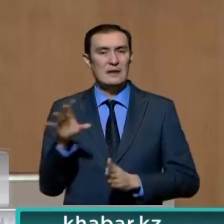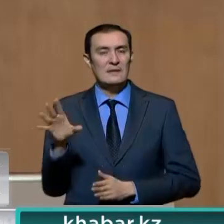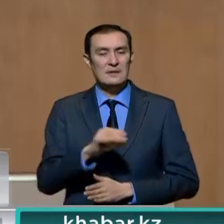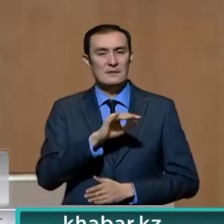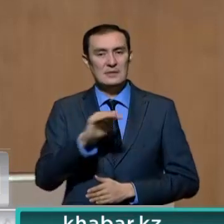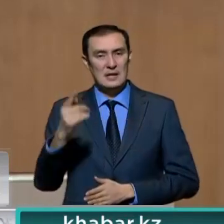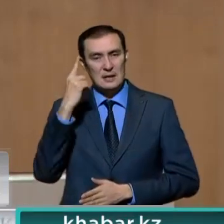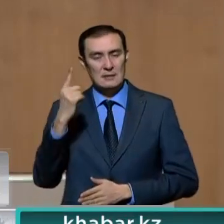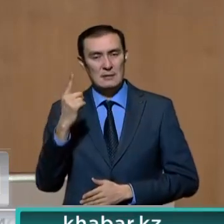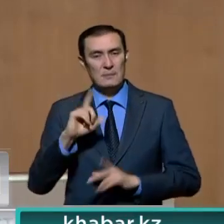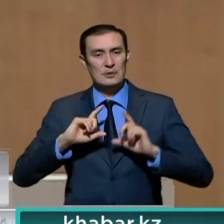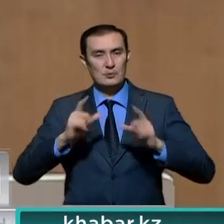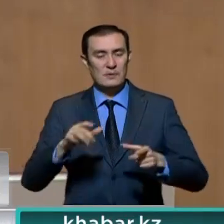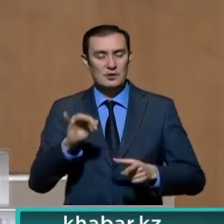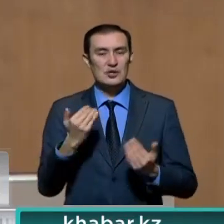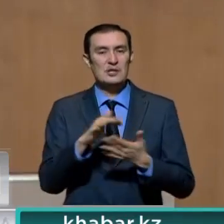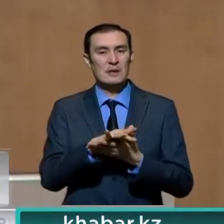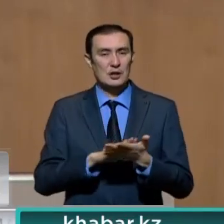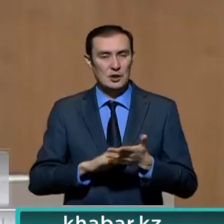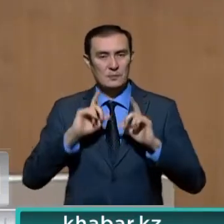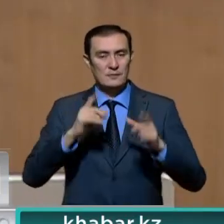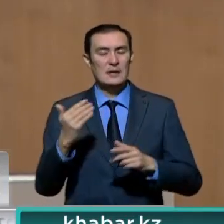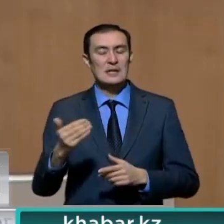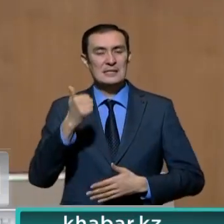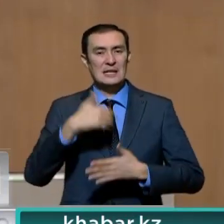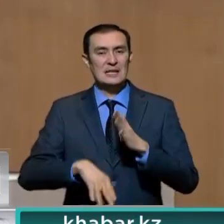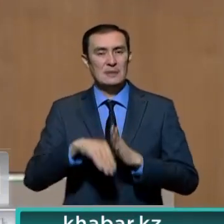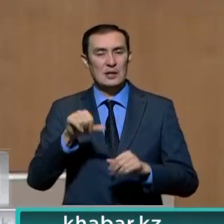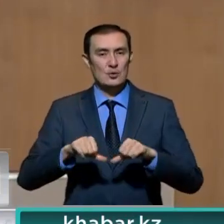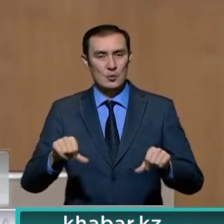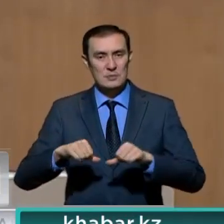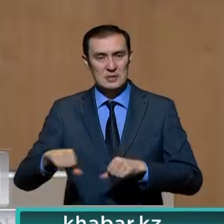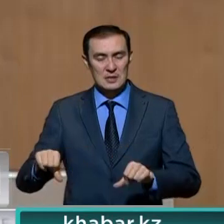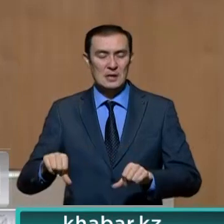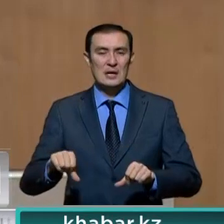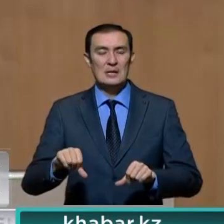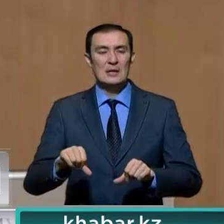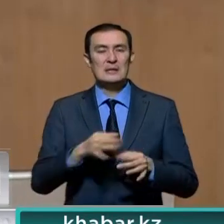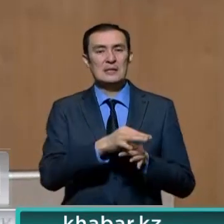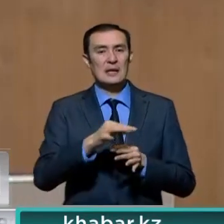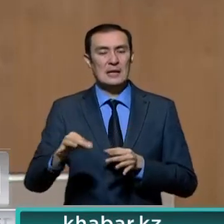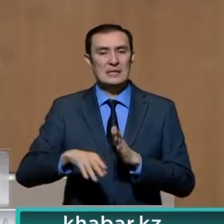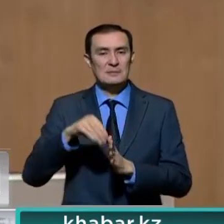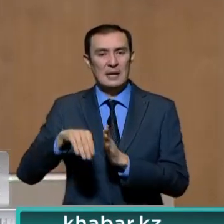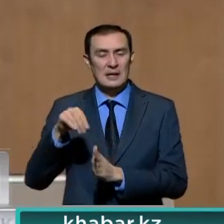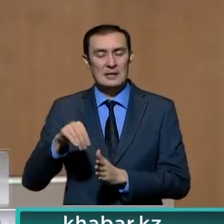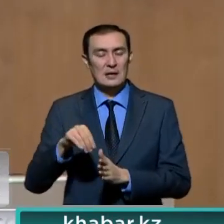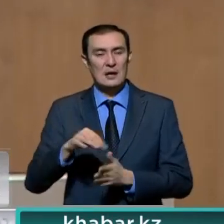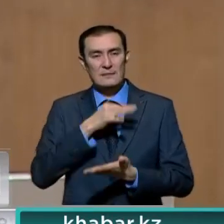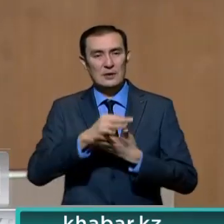официально поступившие и поступающие в адрес Центральной избирательной комиссии, территориальных избирательных